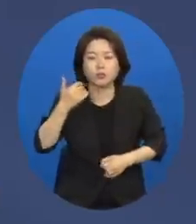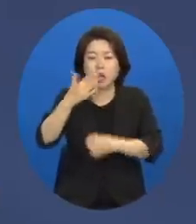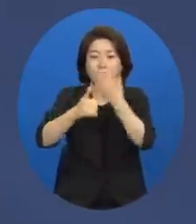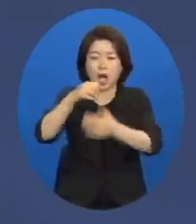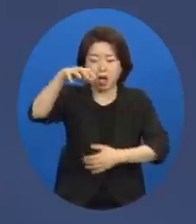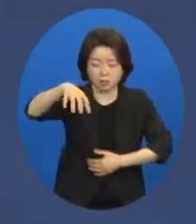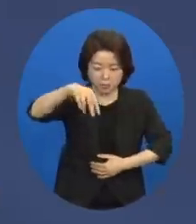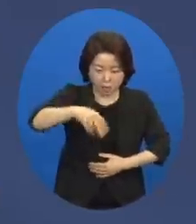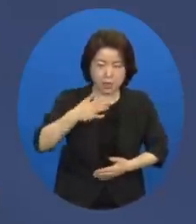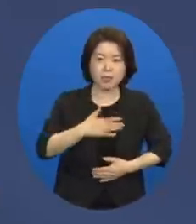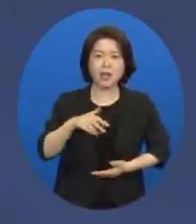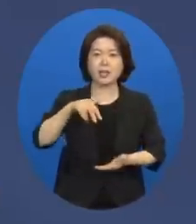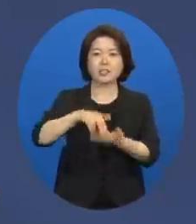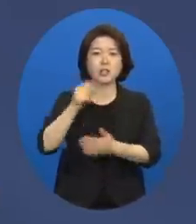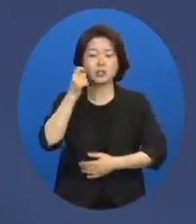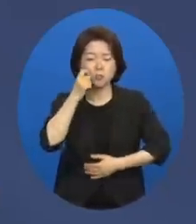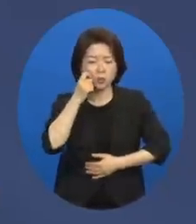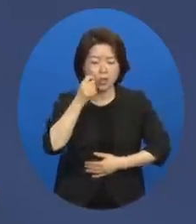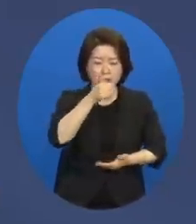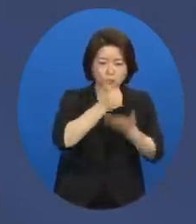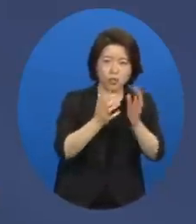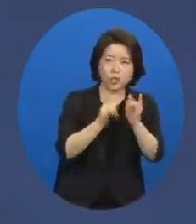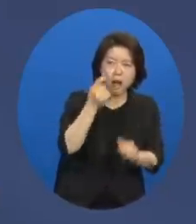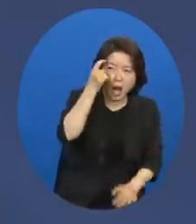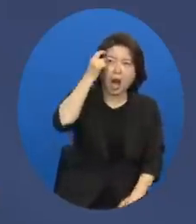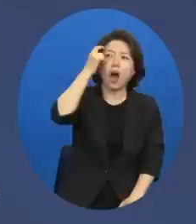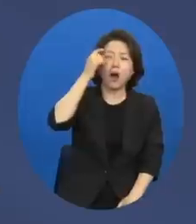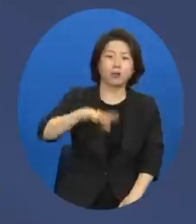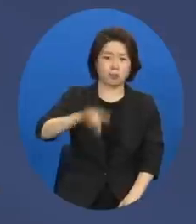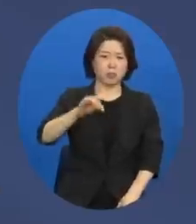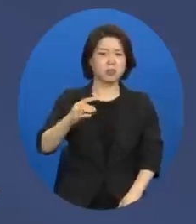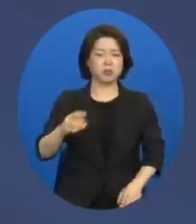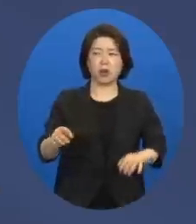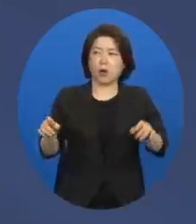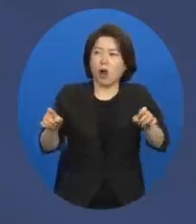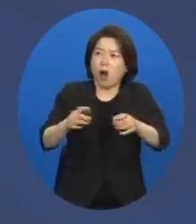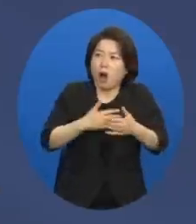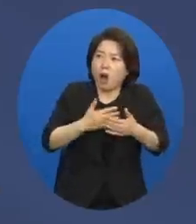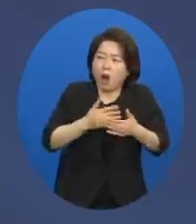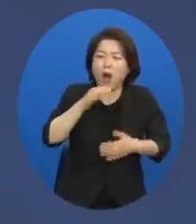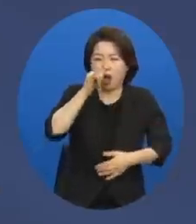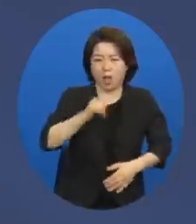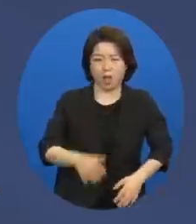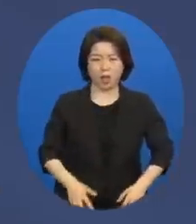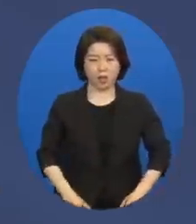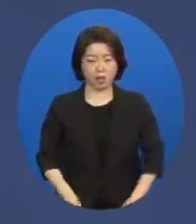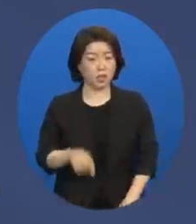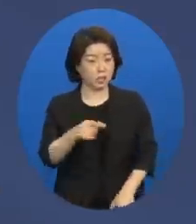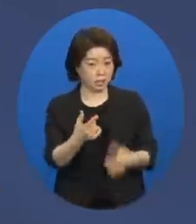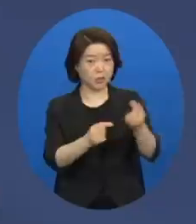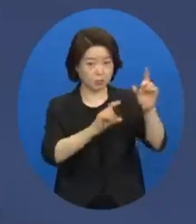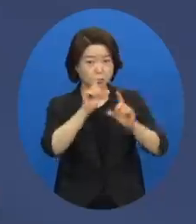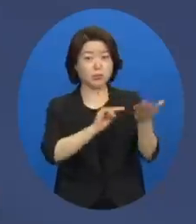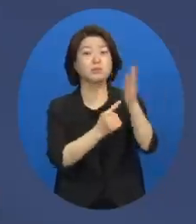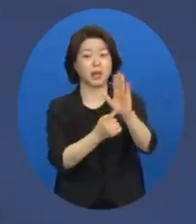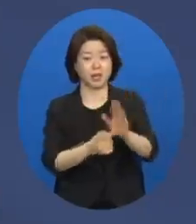내가 설 수 없는 죄인이란 자각이 제일 먼저 찾아오는 거예요. 두려움부터 찾아오는 거죠. 자,